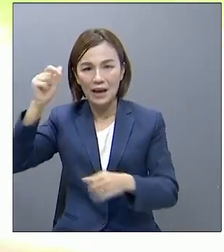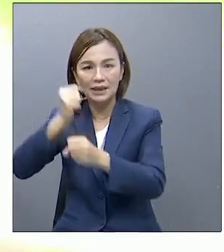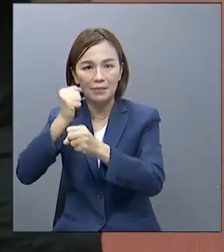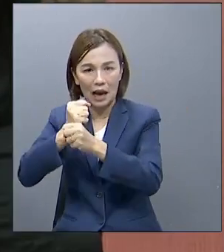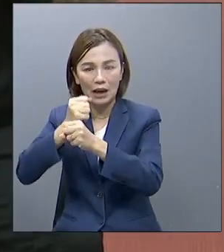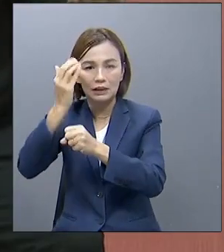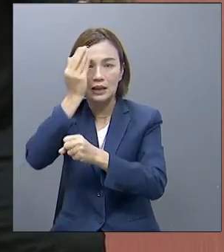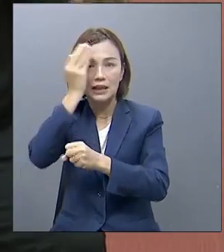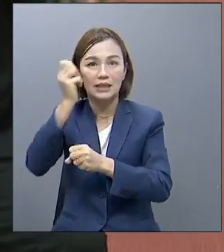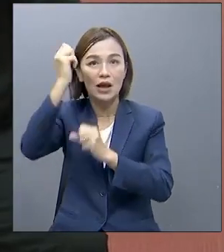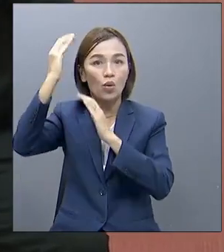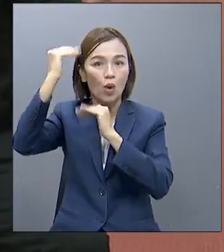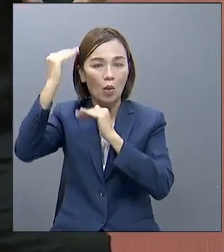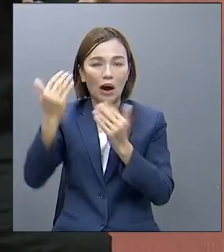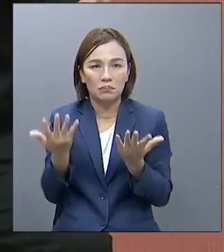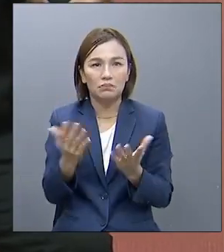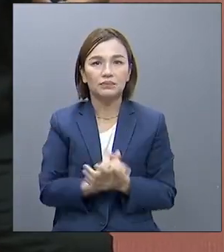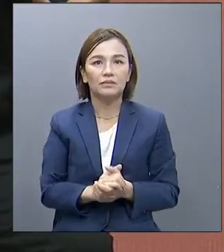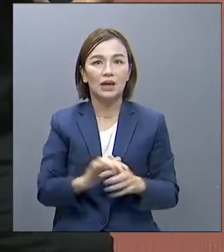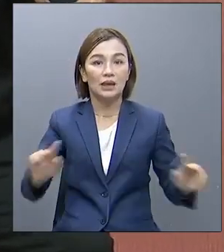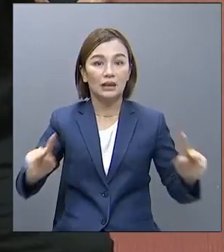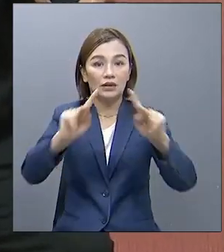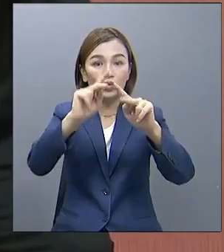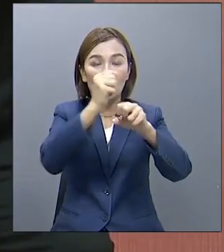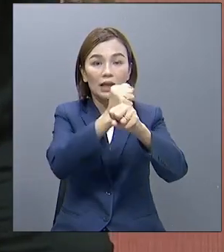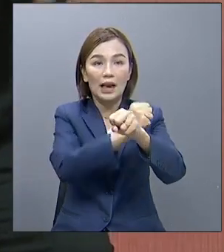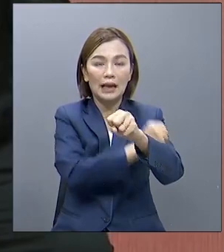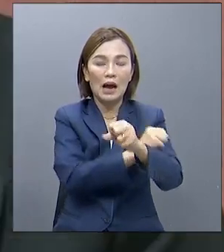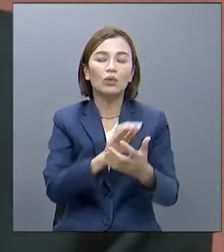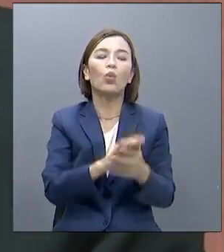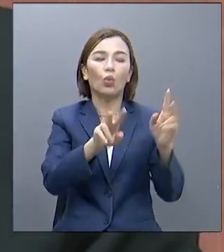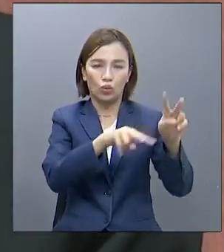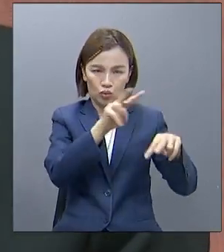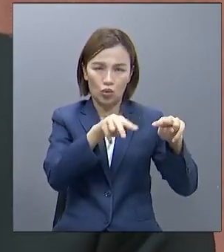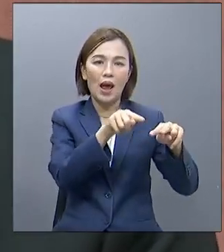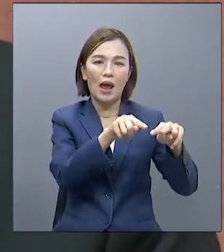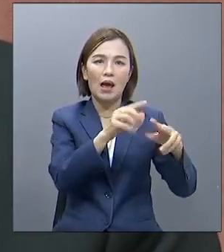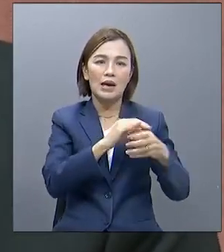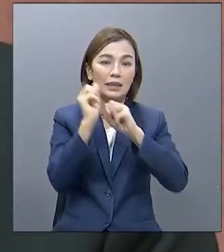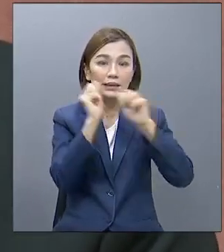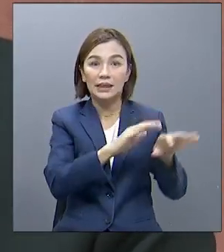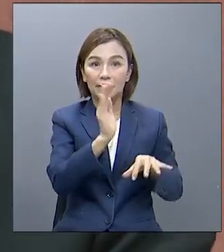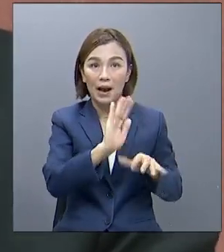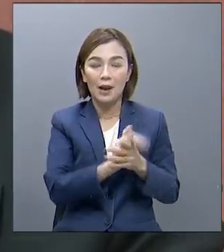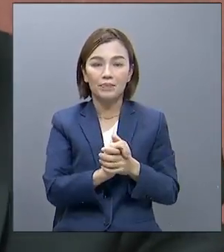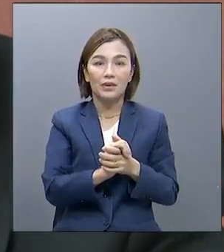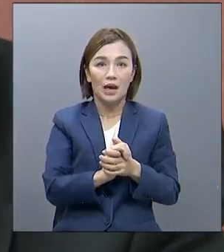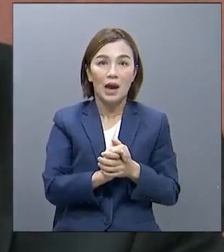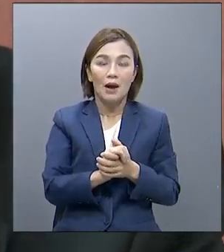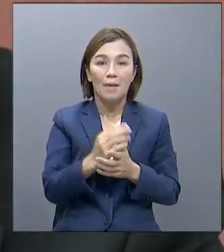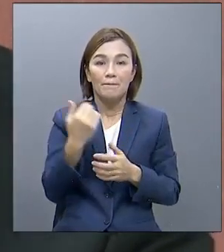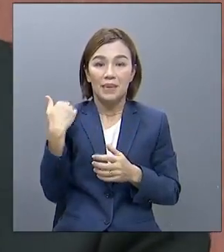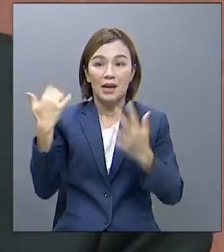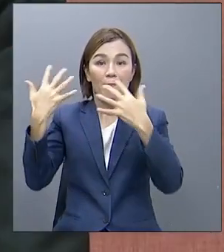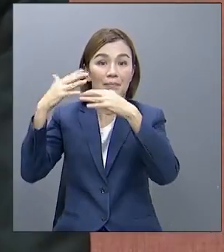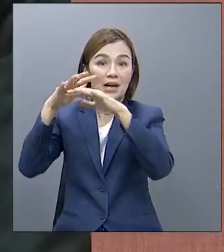เรื่องนี้ทางกระทรวงแรงงานไม่ทอดทิ้งนะคะปลัดกระทรวงแรงงานบอกว่าเบื้องต้นเนี่ยจะประสานไปที่สายการบินให้คืนเงิน